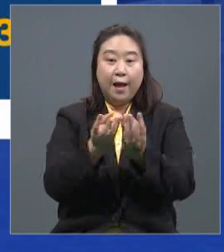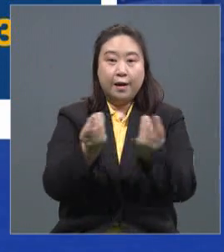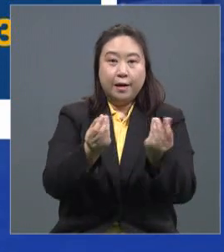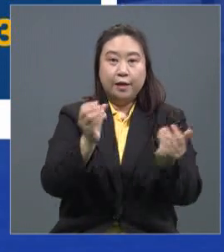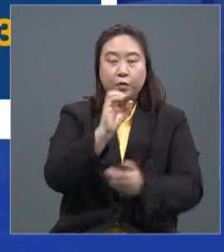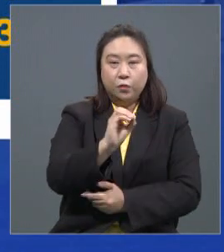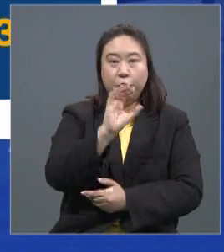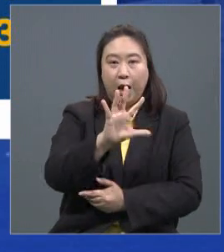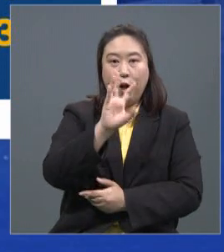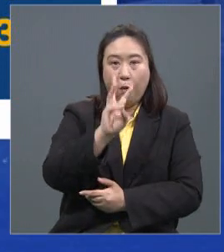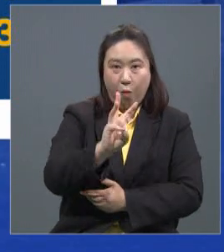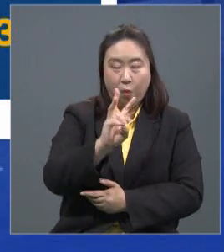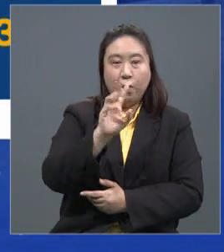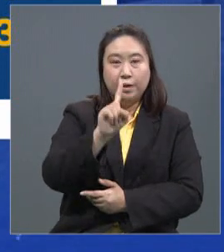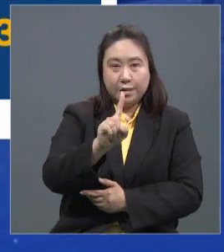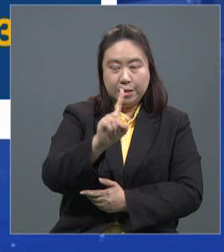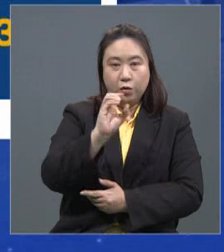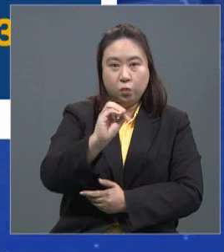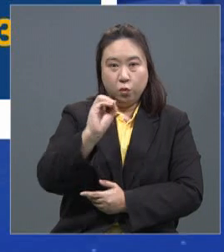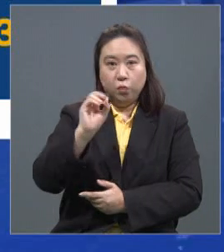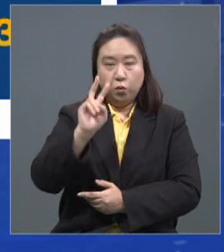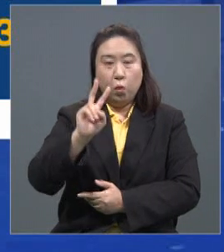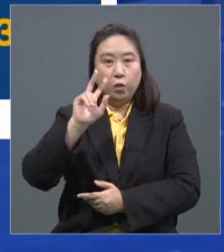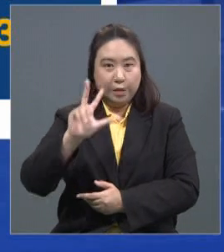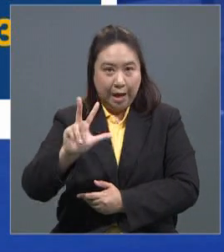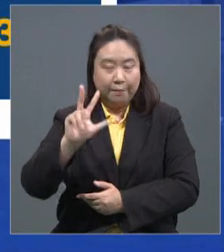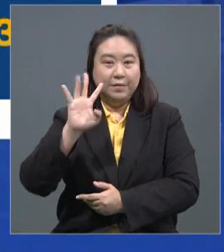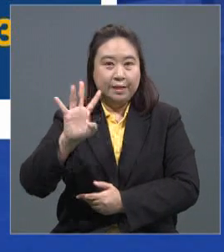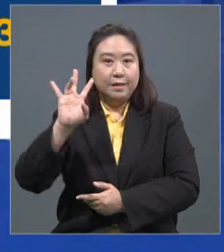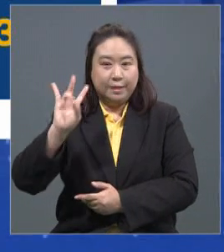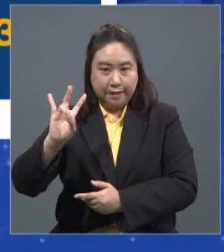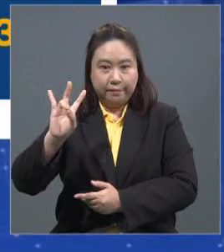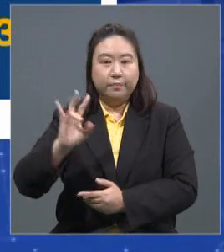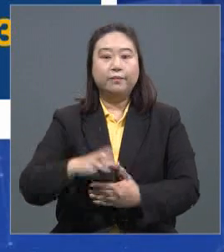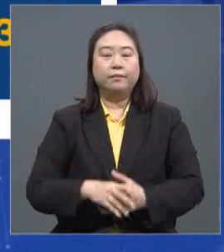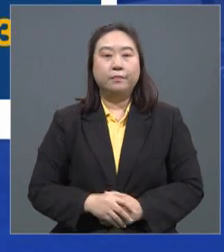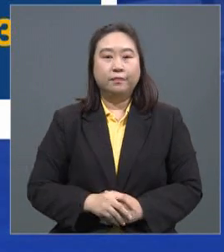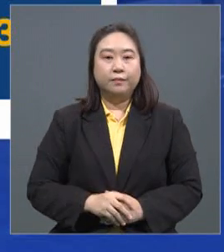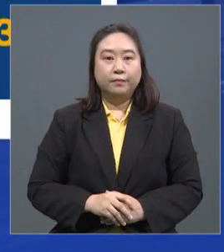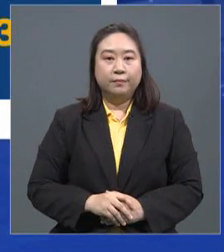ที่0561 0023 47นะคะ